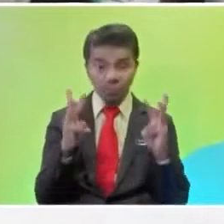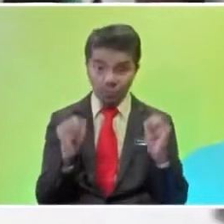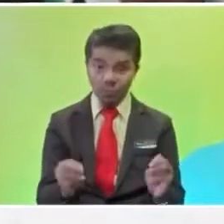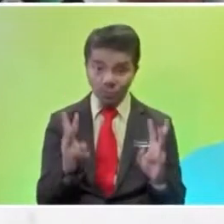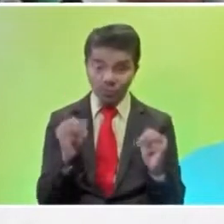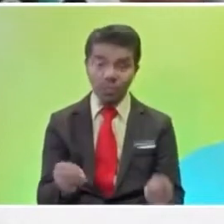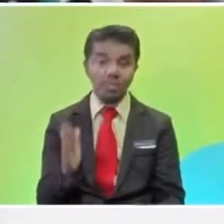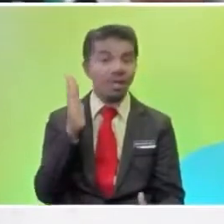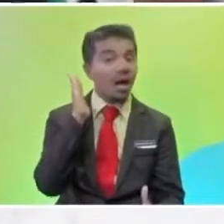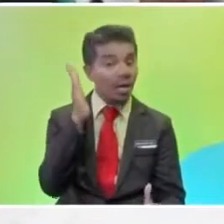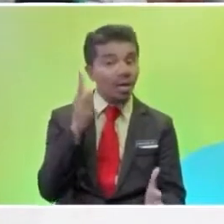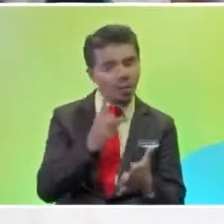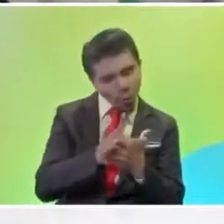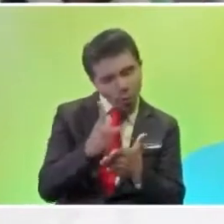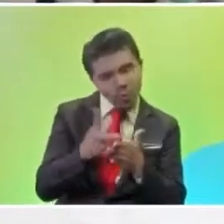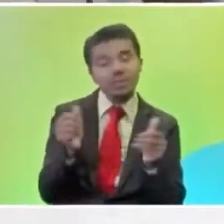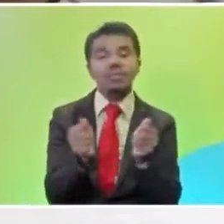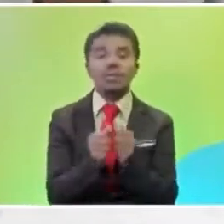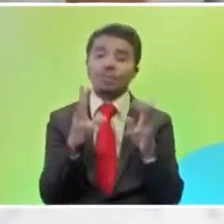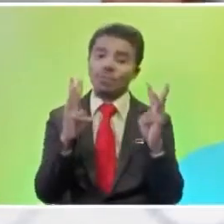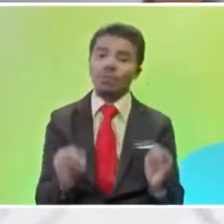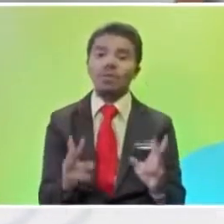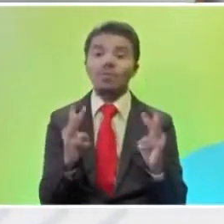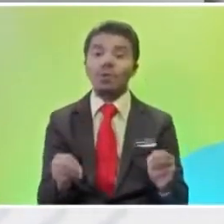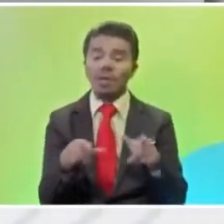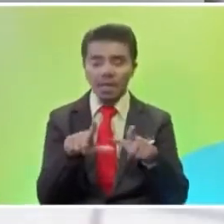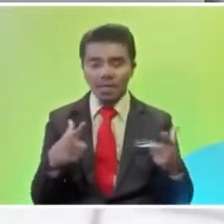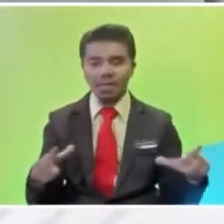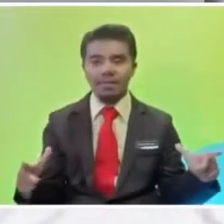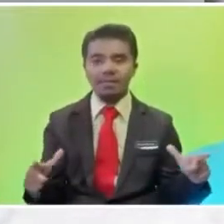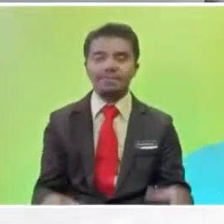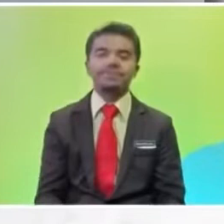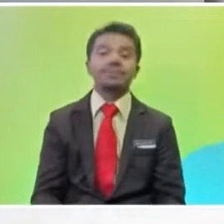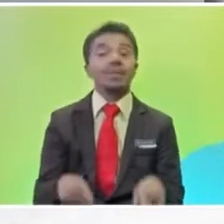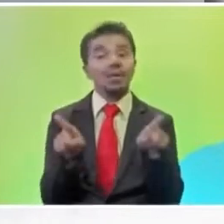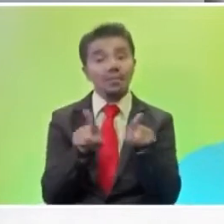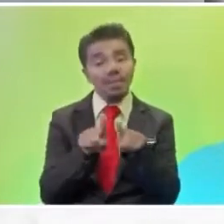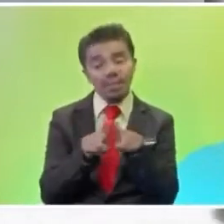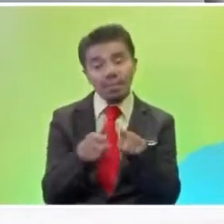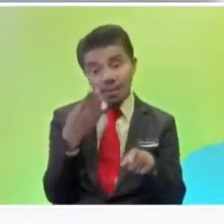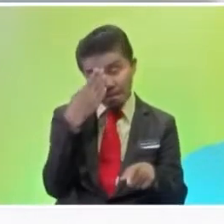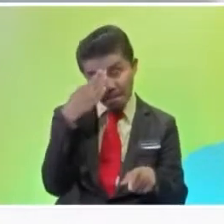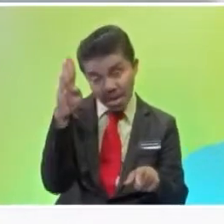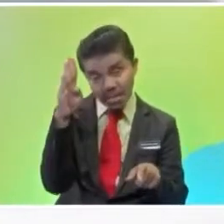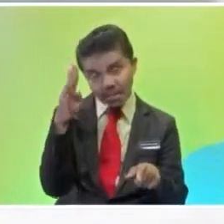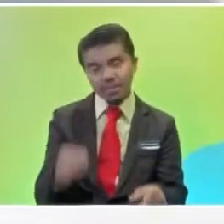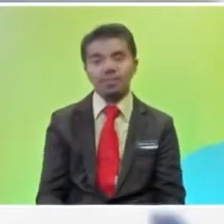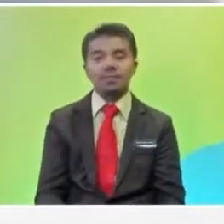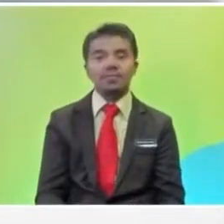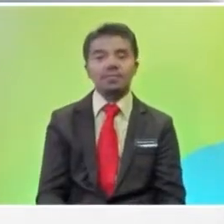murid-murid yang lain dan guru tersebut apabila murid memberikan maklumat memberikan respon dia sebenarnya sedang menjadi